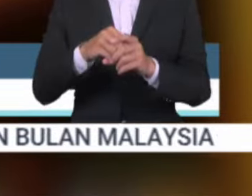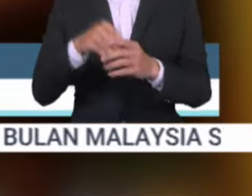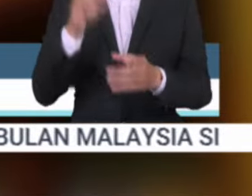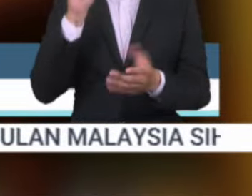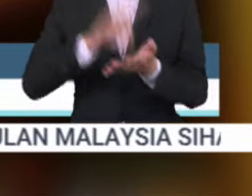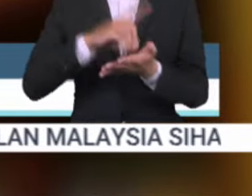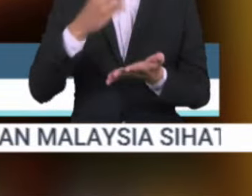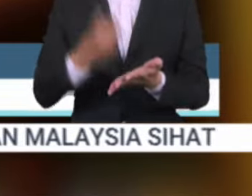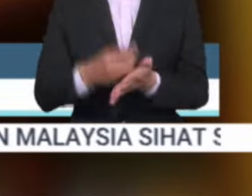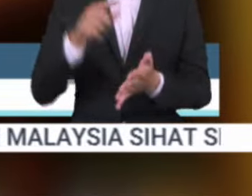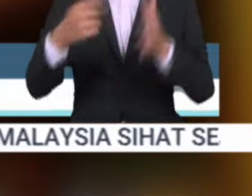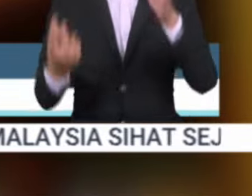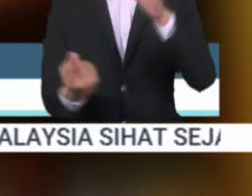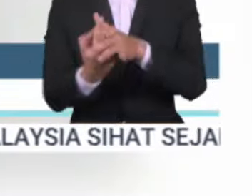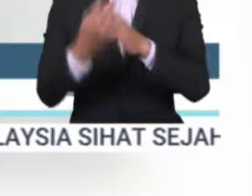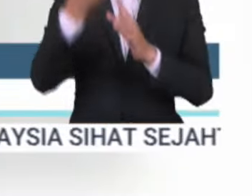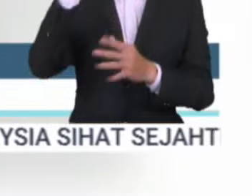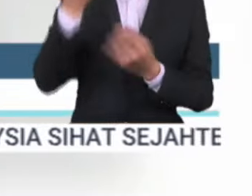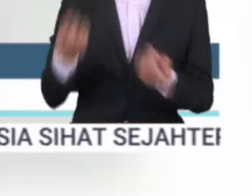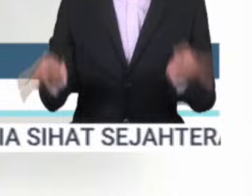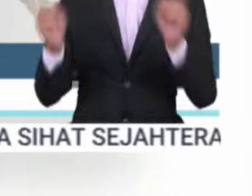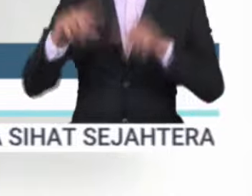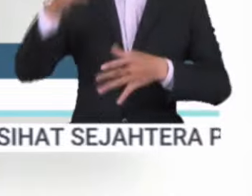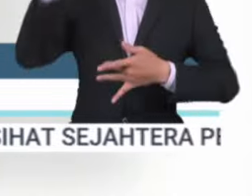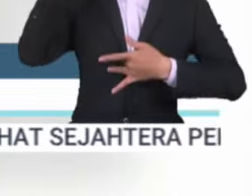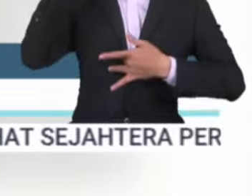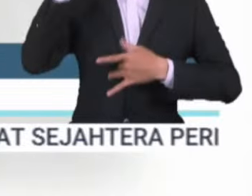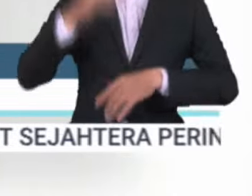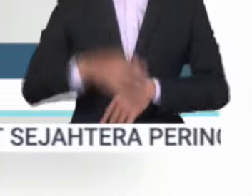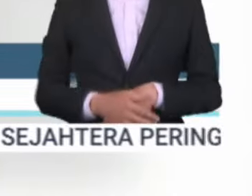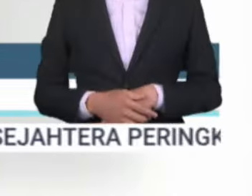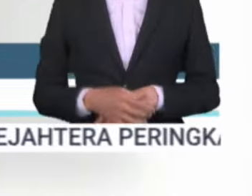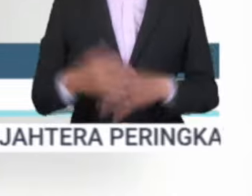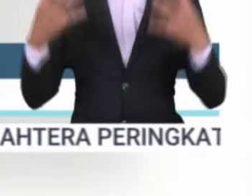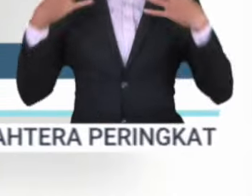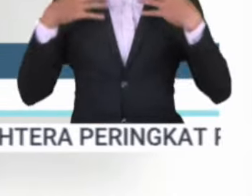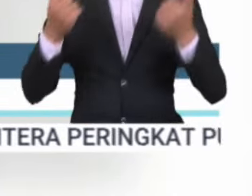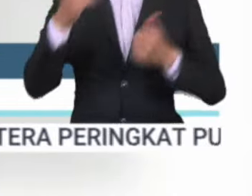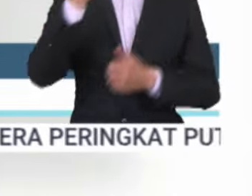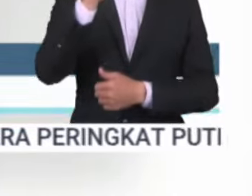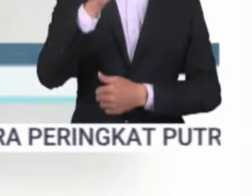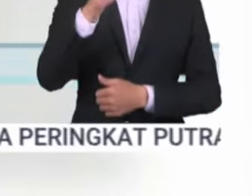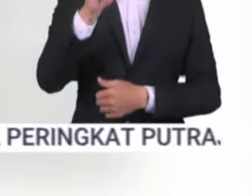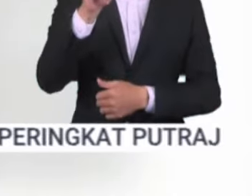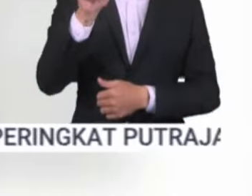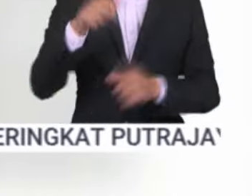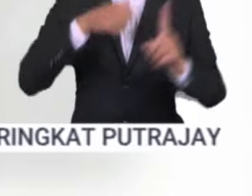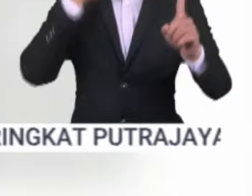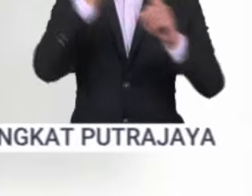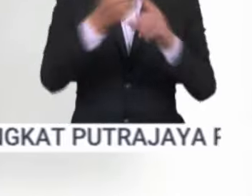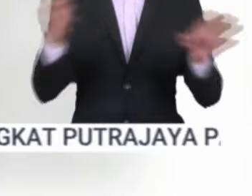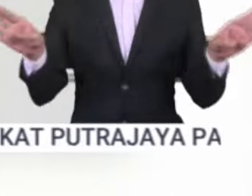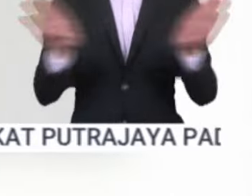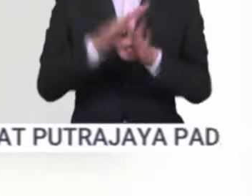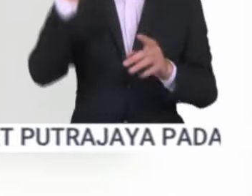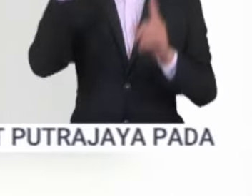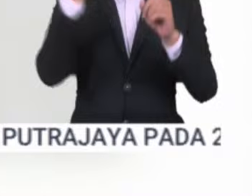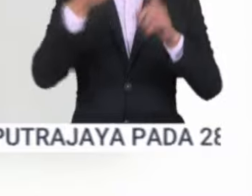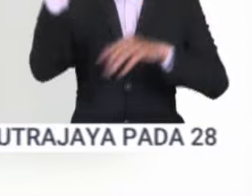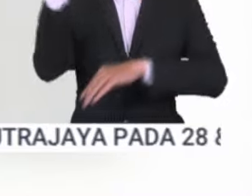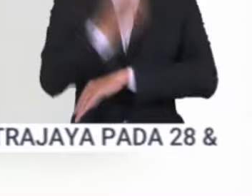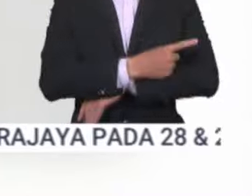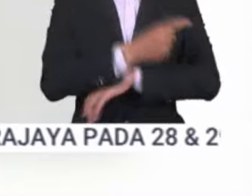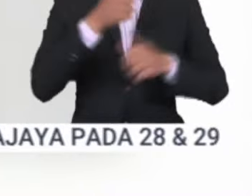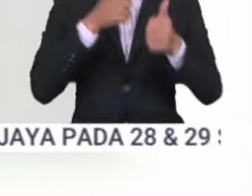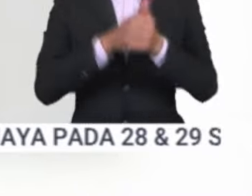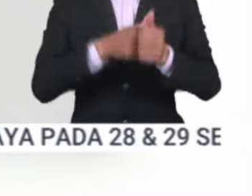sekolah berkenaan menjadi punca insiden berkenaan. Pejabat Kesihatan Daerah Kinta bertindak menutup kantin sekolah selama 14